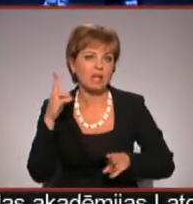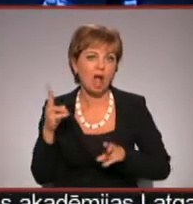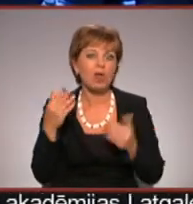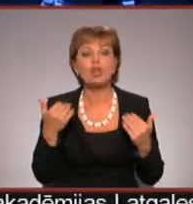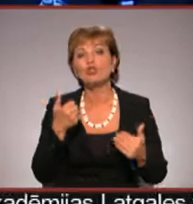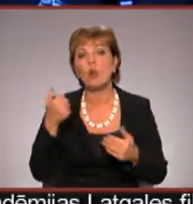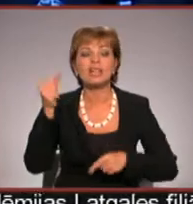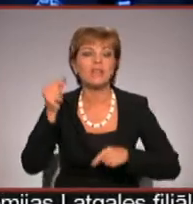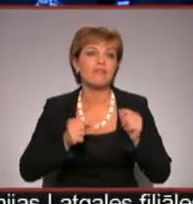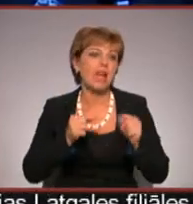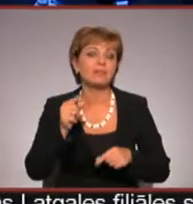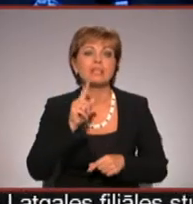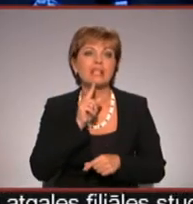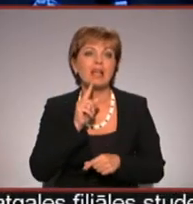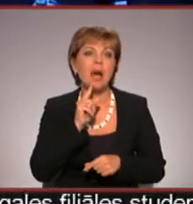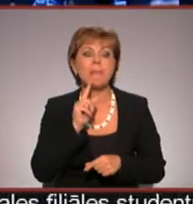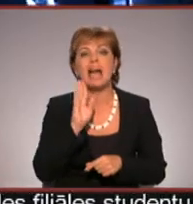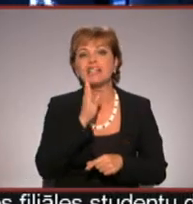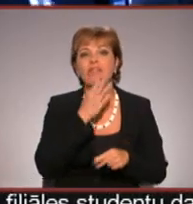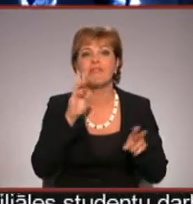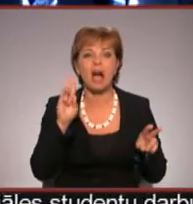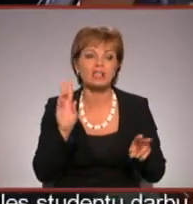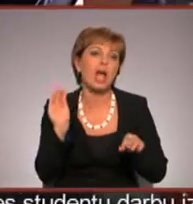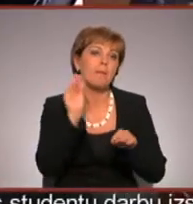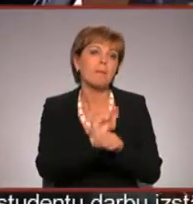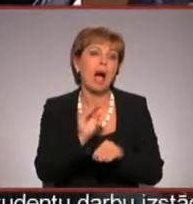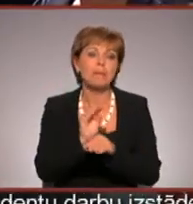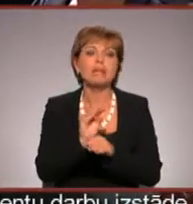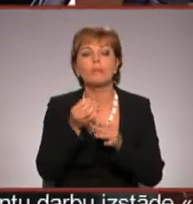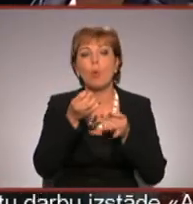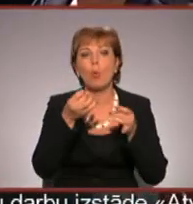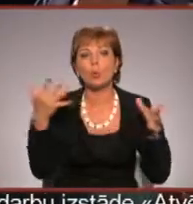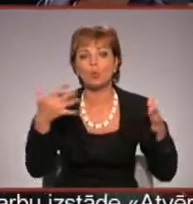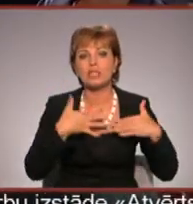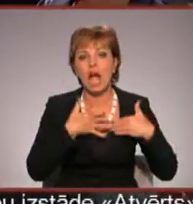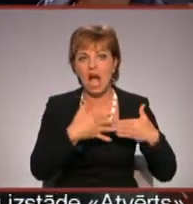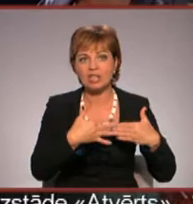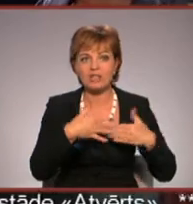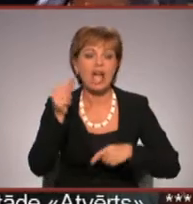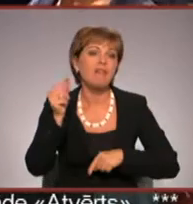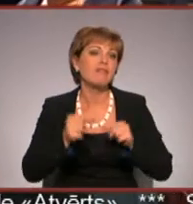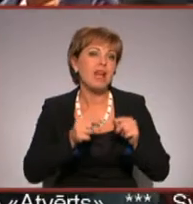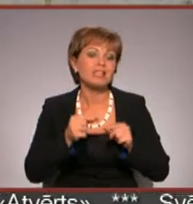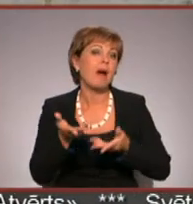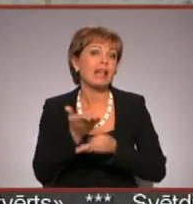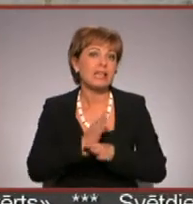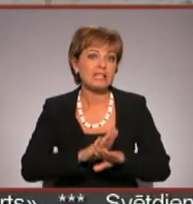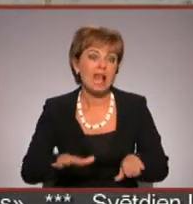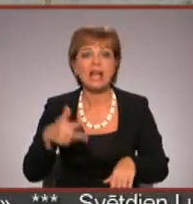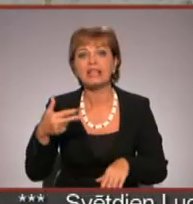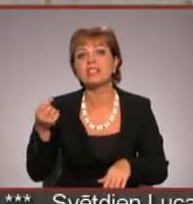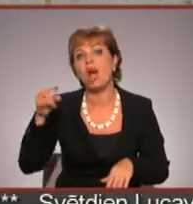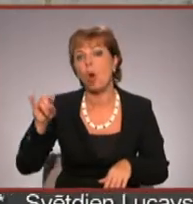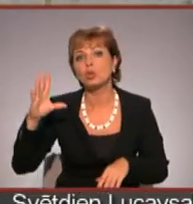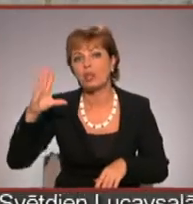Šogad festivāla Liepājas vasara klāsts papildināts arī ar citām kultūras aktivitātēm, bet festivāla izskaņā 30. augusta